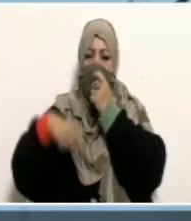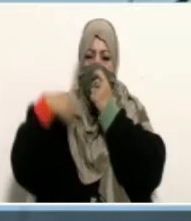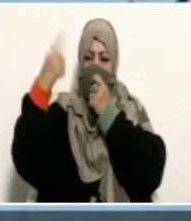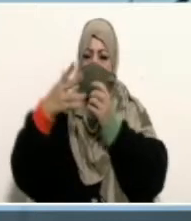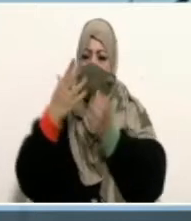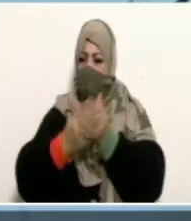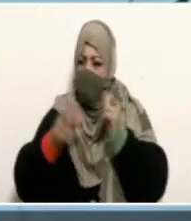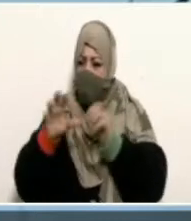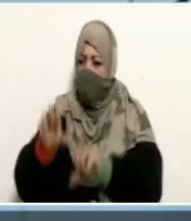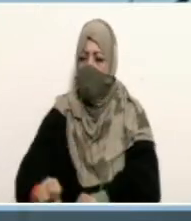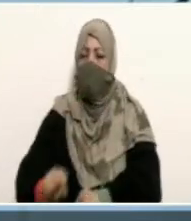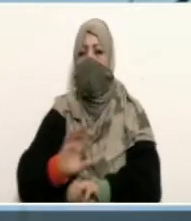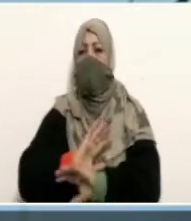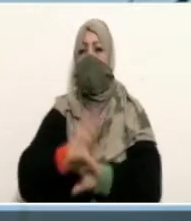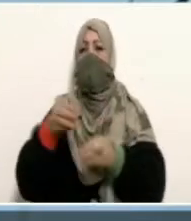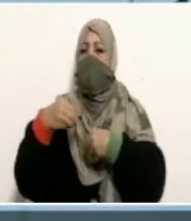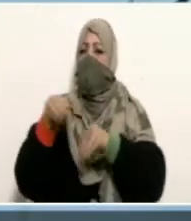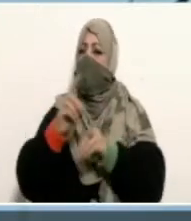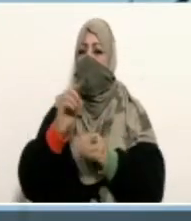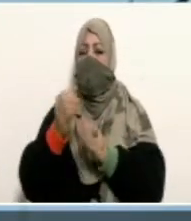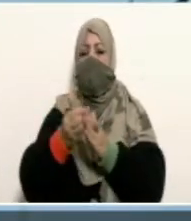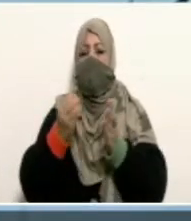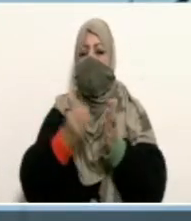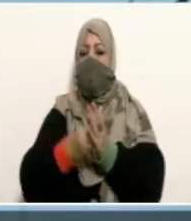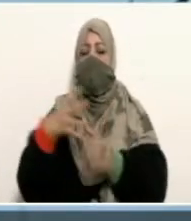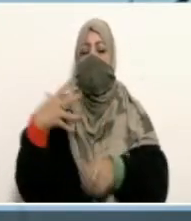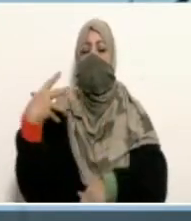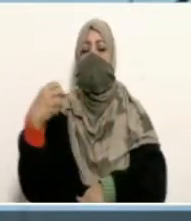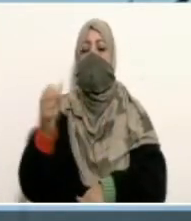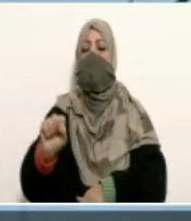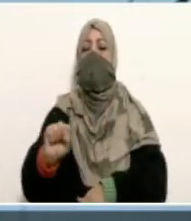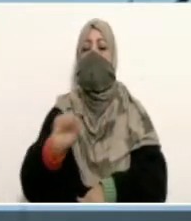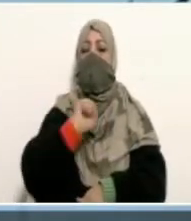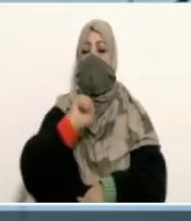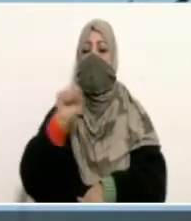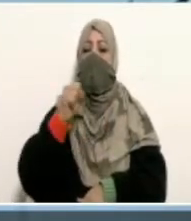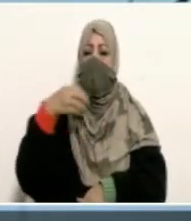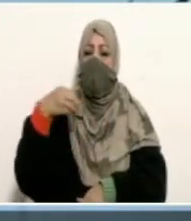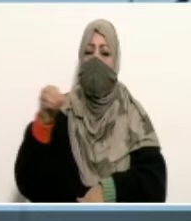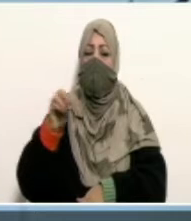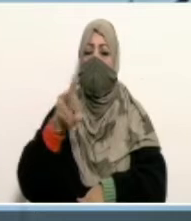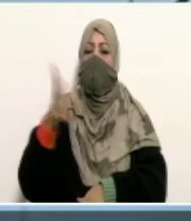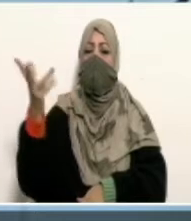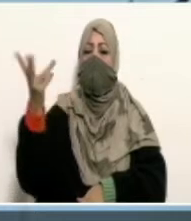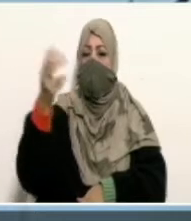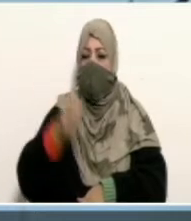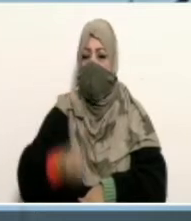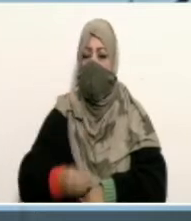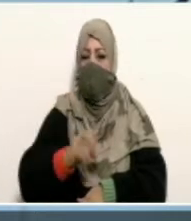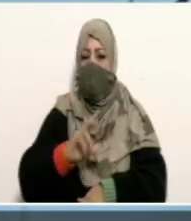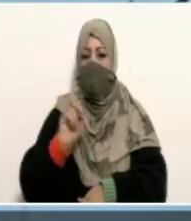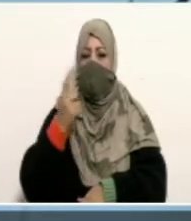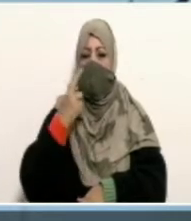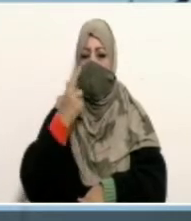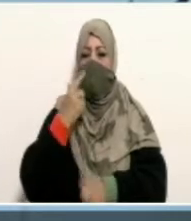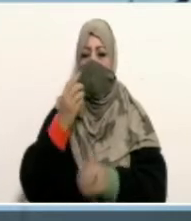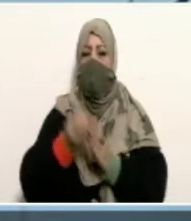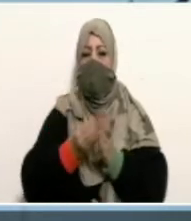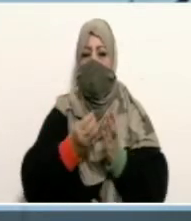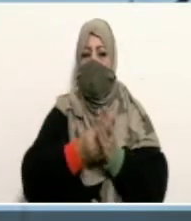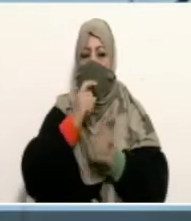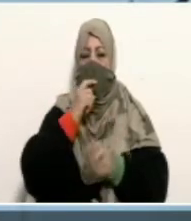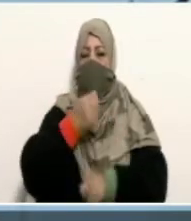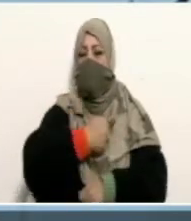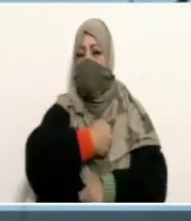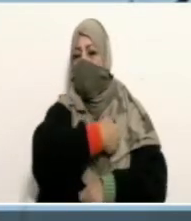ملكه ويبيعه ويعاوض عنه، ربما يمنع البنات من الميراث فيه لانه حبسية ثم هو